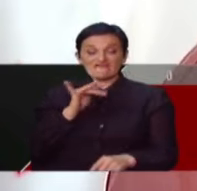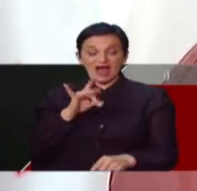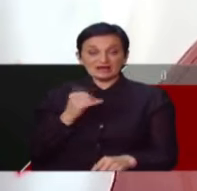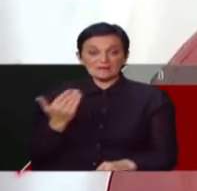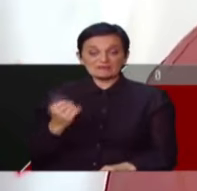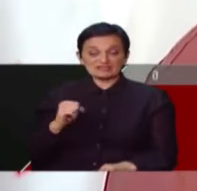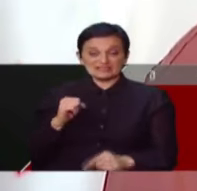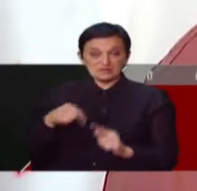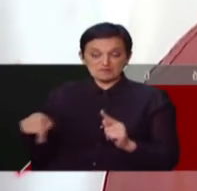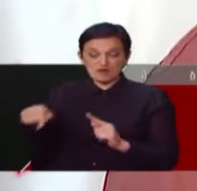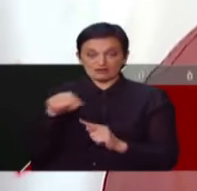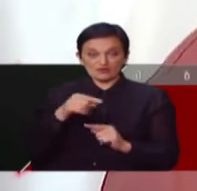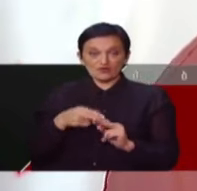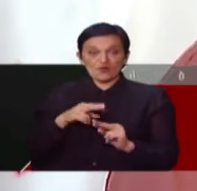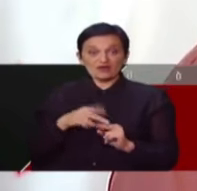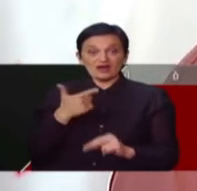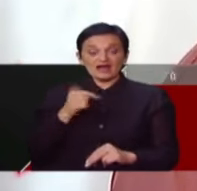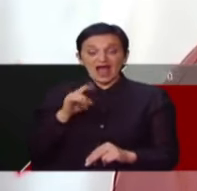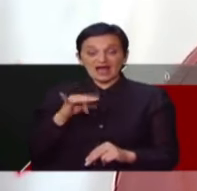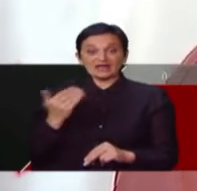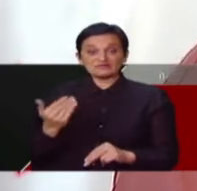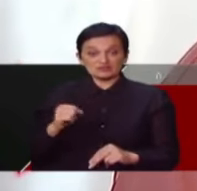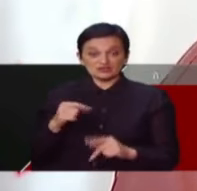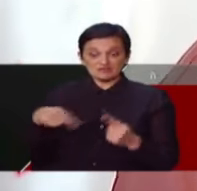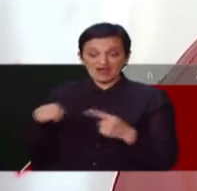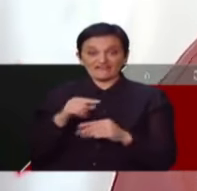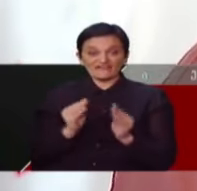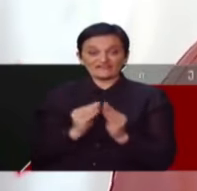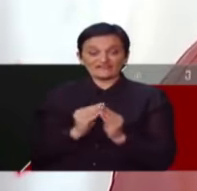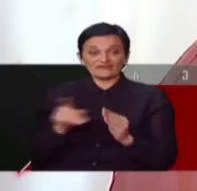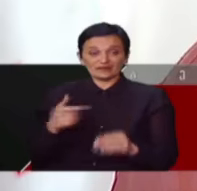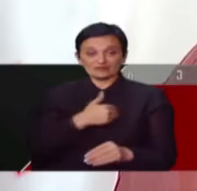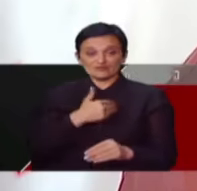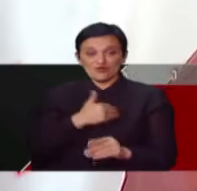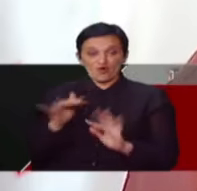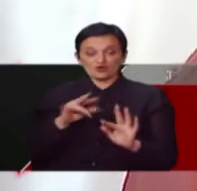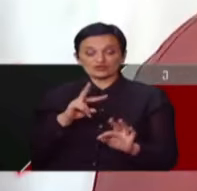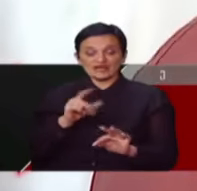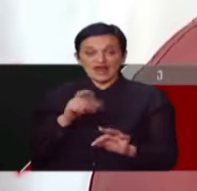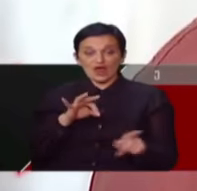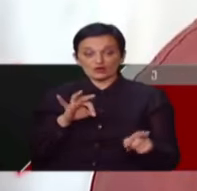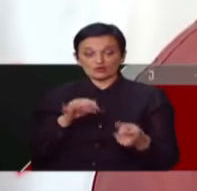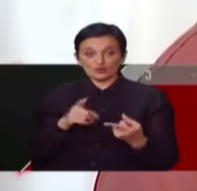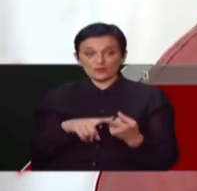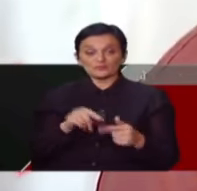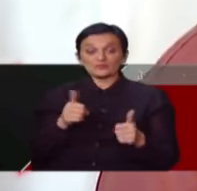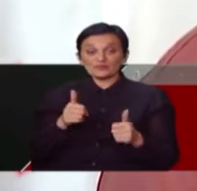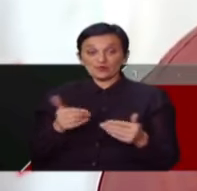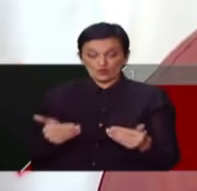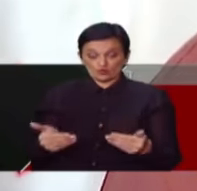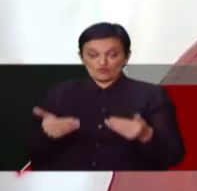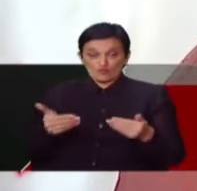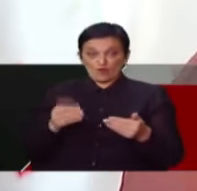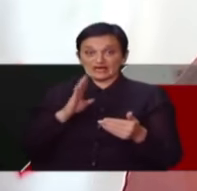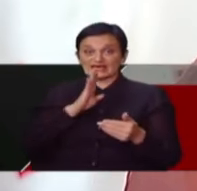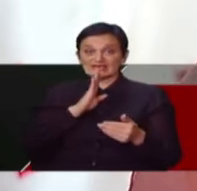მისი მეგობრებიც და გახარიას და მის მეგობრებსაც იგივე მოტივები ამოძრავებს ლელოსთან დაკავშირებით. როგორც მოკლეკაბიანი